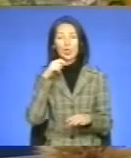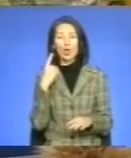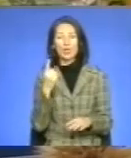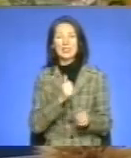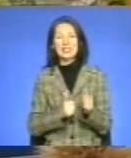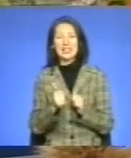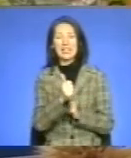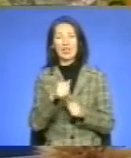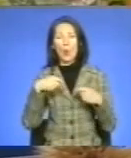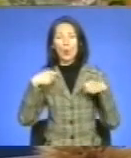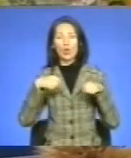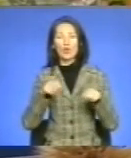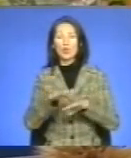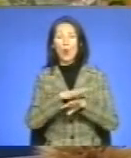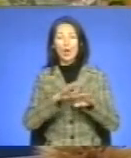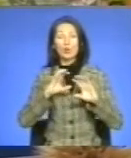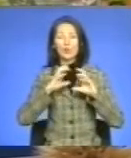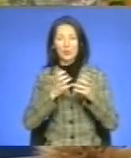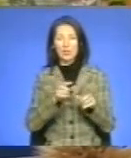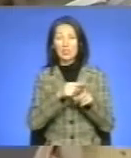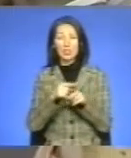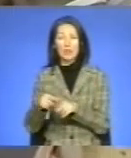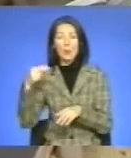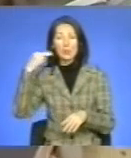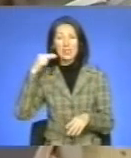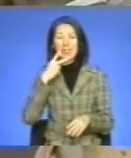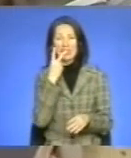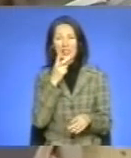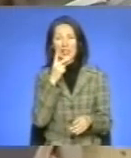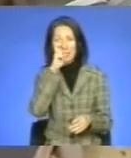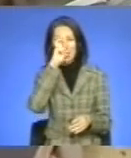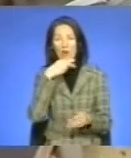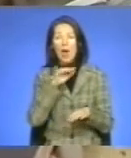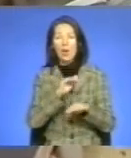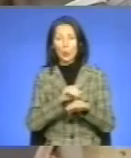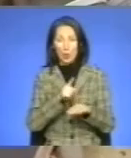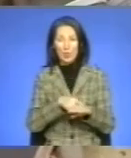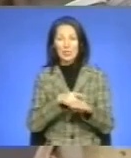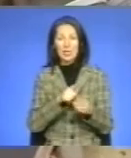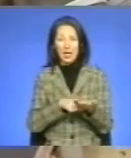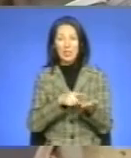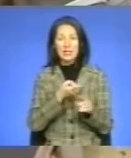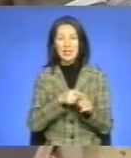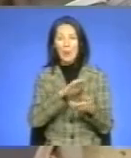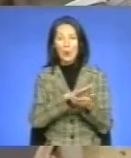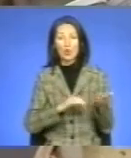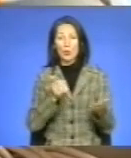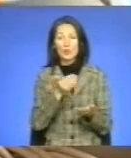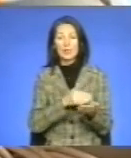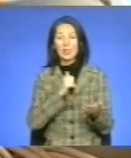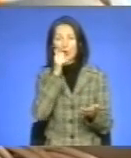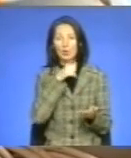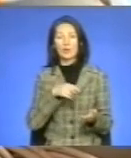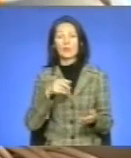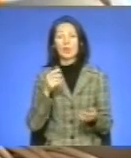лідерів на продовольчому ринку у світі. За словами президента, держава довела це протягом останніх років. Вітчизняне зерно та м'ясо користуються попитом у